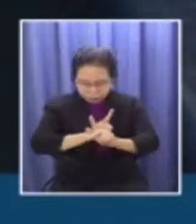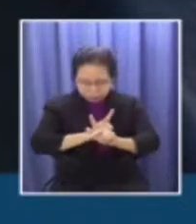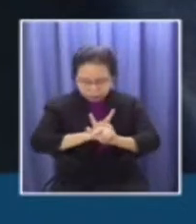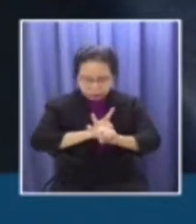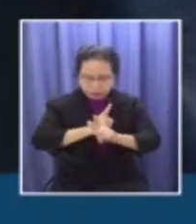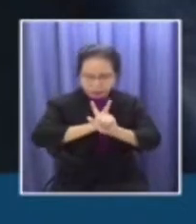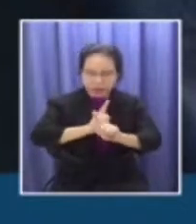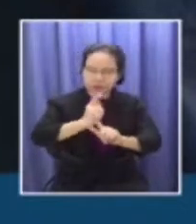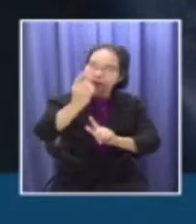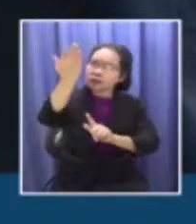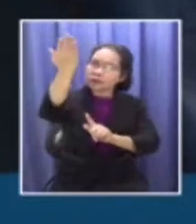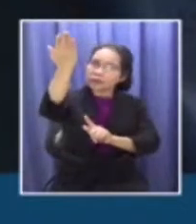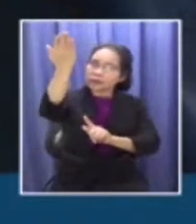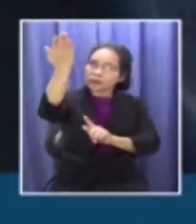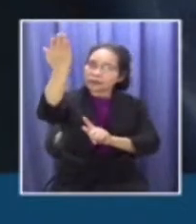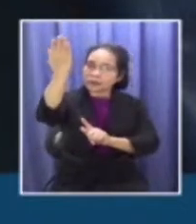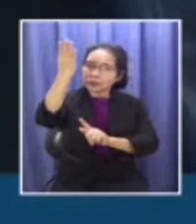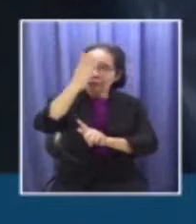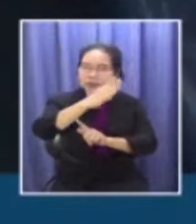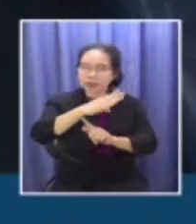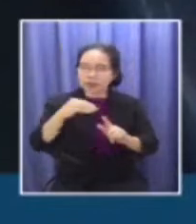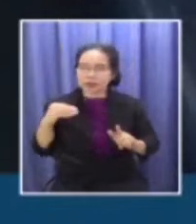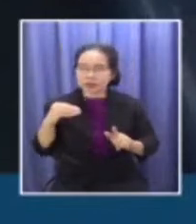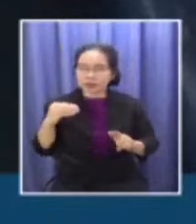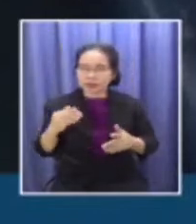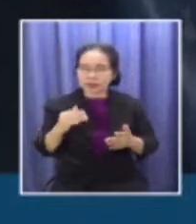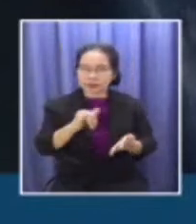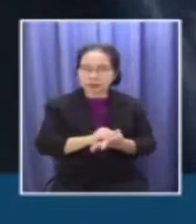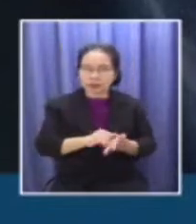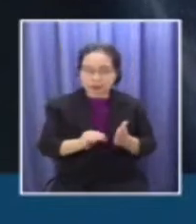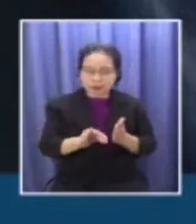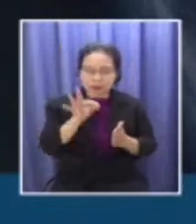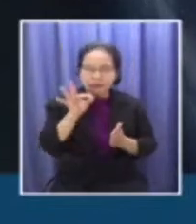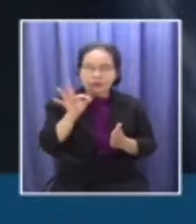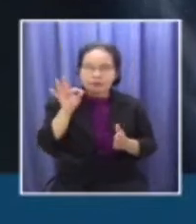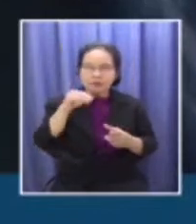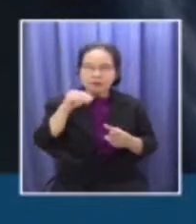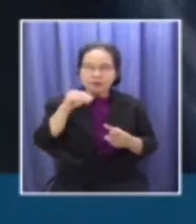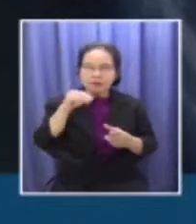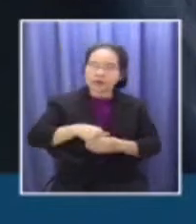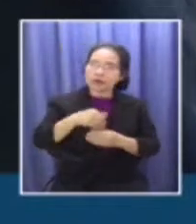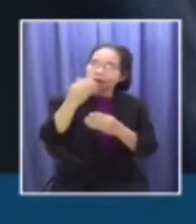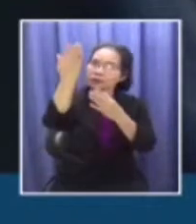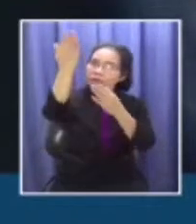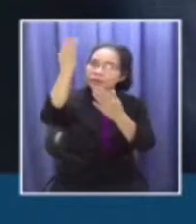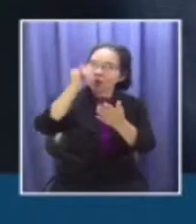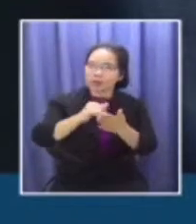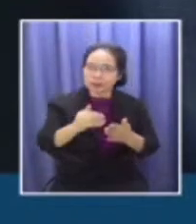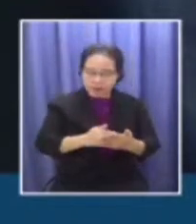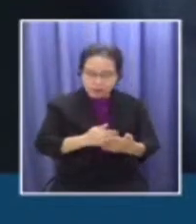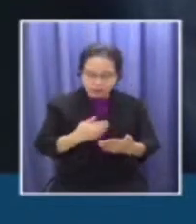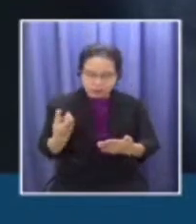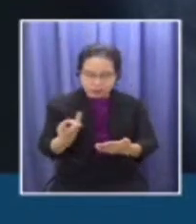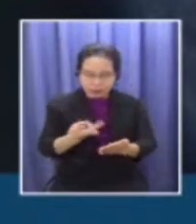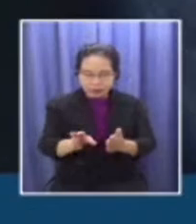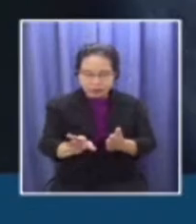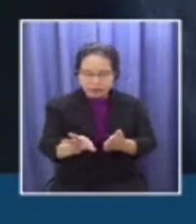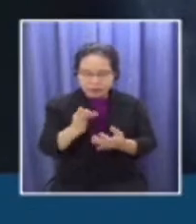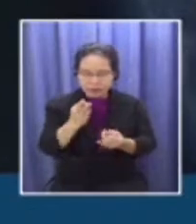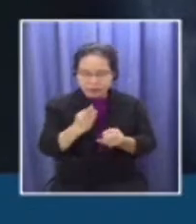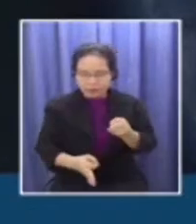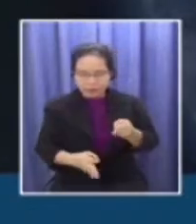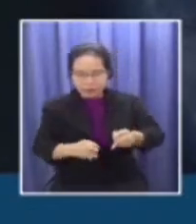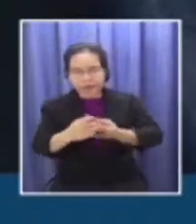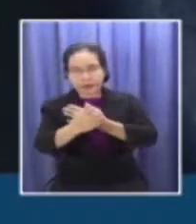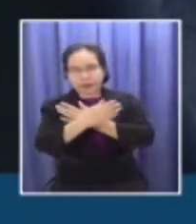kami magpahinga Sɛ yɛbɛyɛ wo pa, buhay na ito, napakinggan namin yɛsrɛ wo ang iyong mga katotohanan.